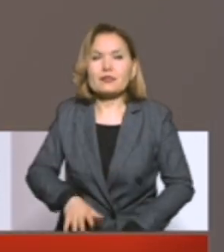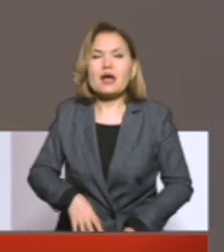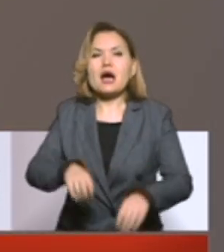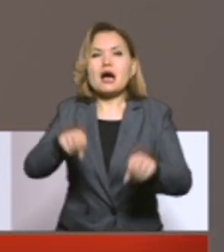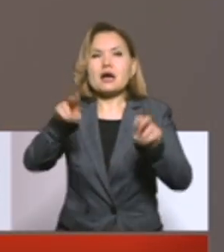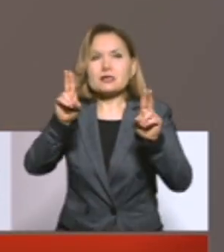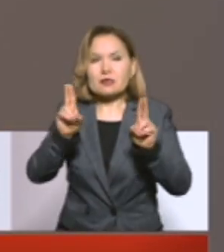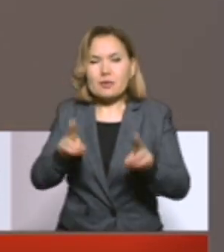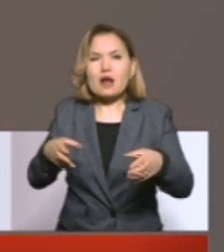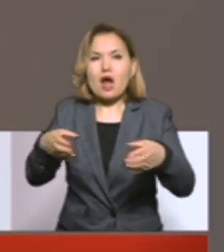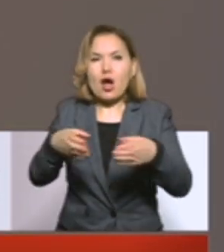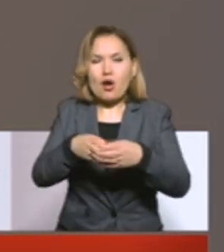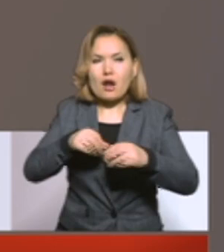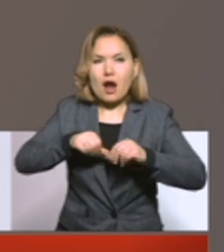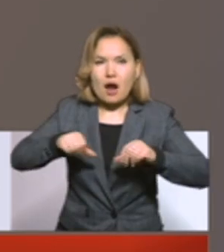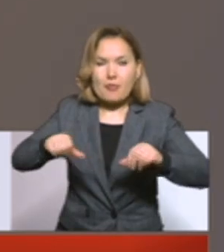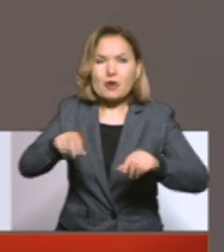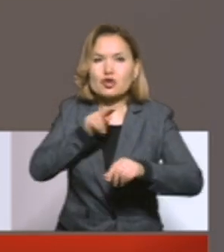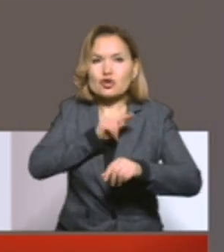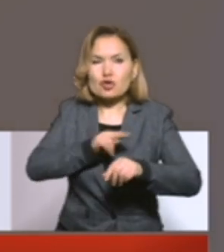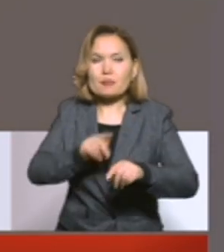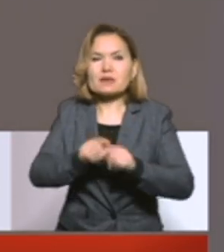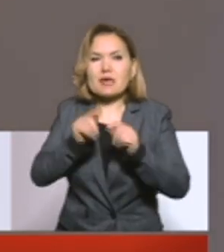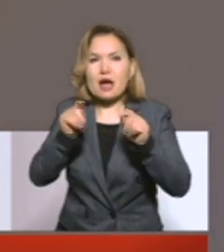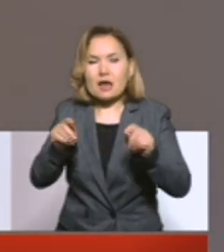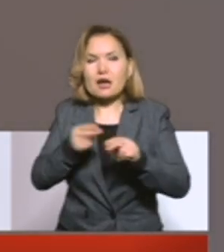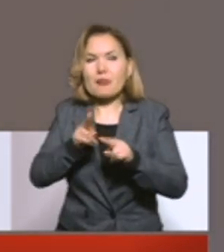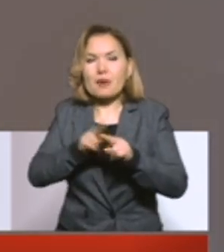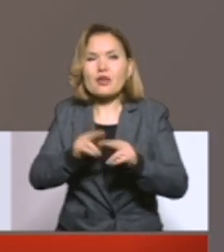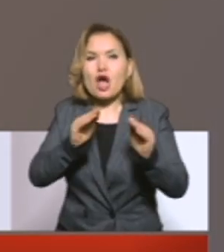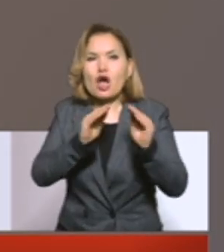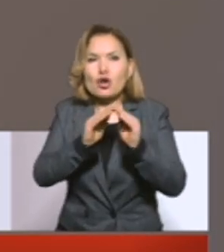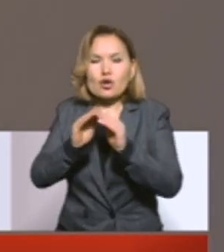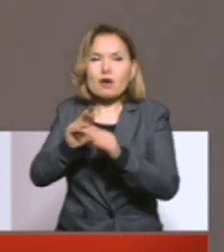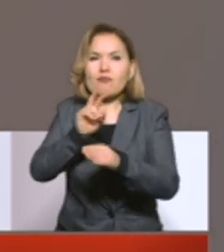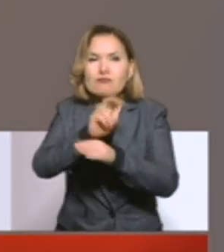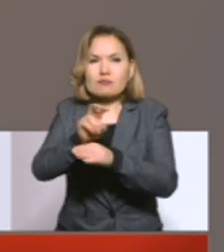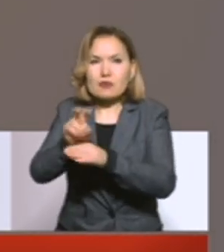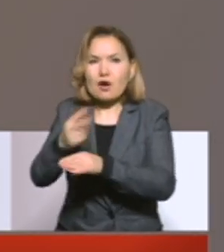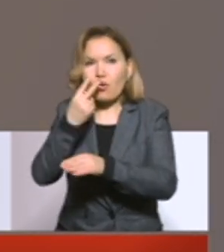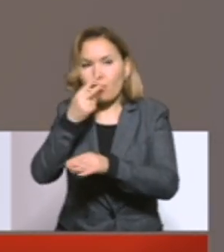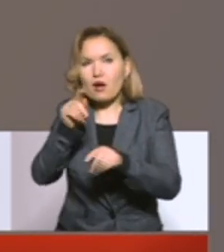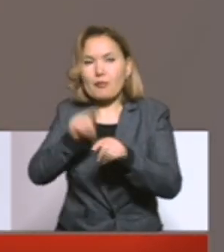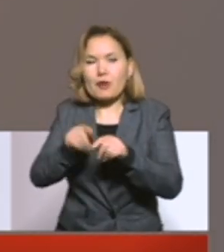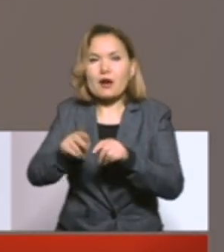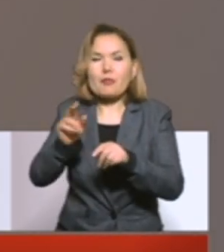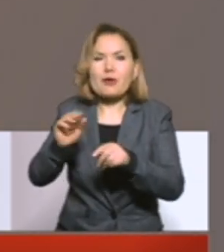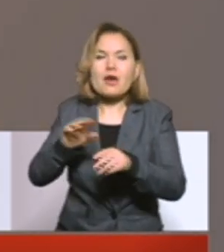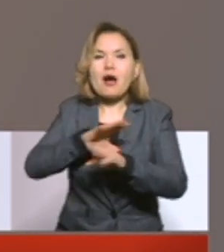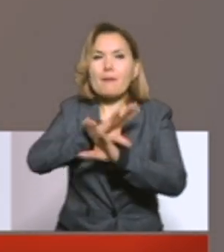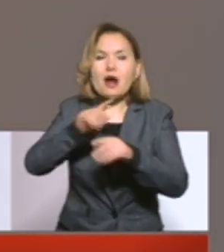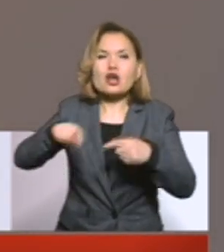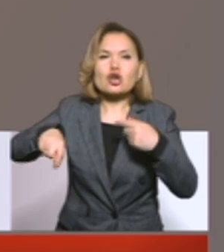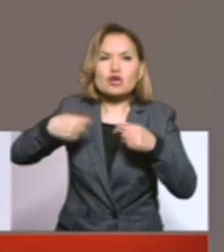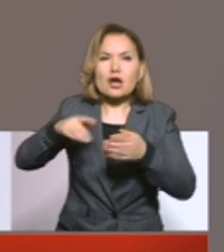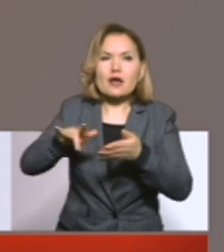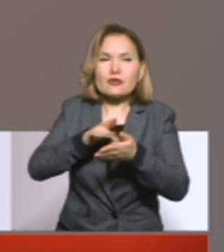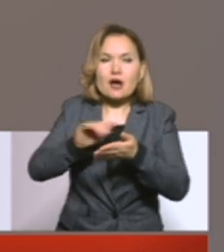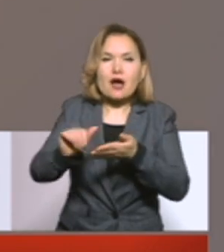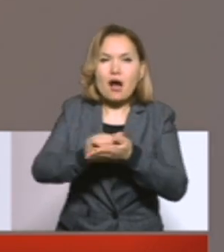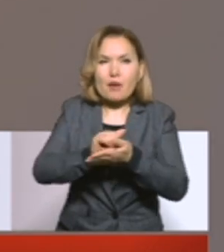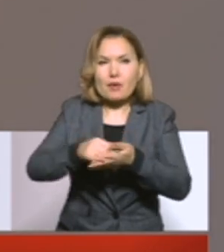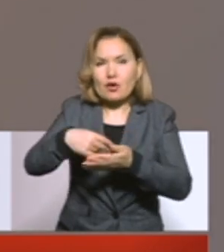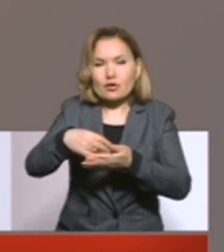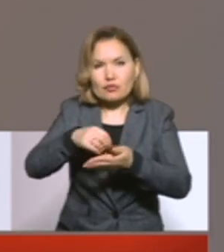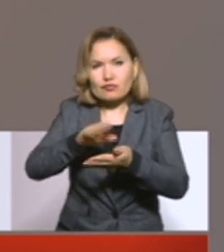Арнайы құрылған комиссия бүгіннен бастап үйді-үйді аралап жағдаймен танысады. Барлық келген шығынды хаттап, құжат жүзінде көрсетіп, қағазға